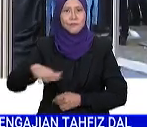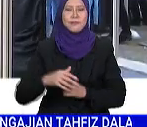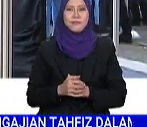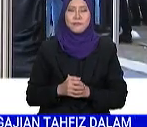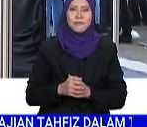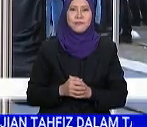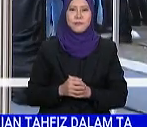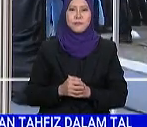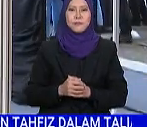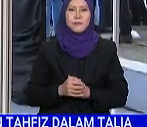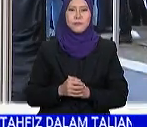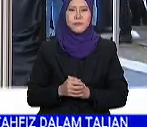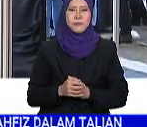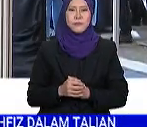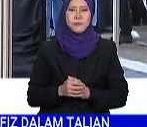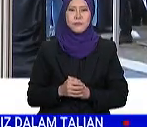Amat